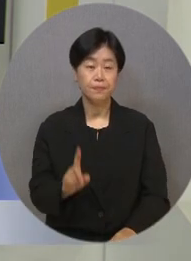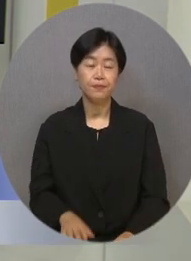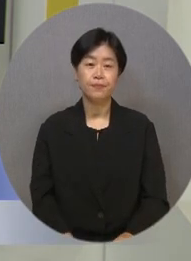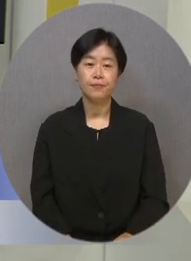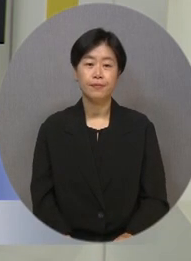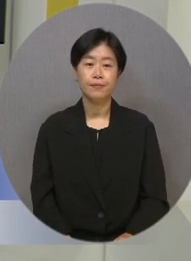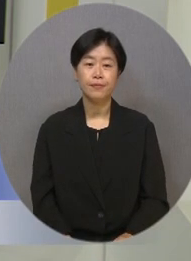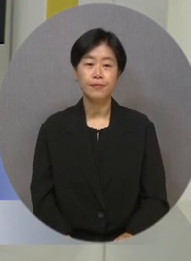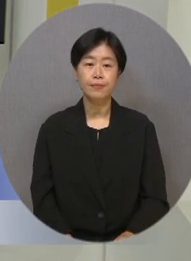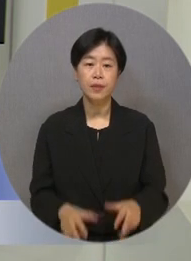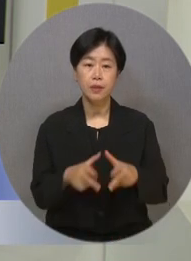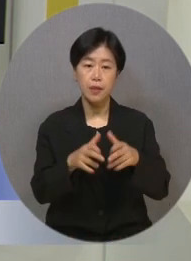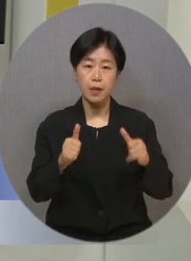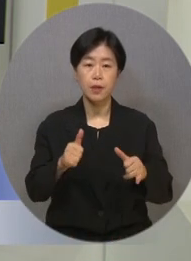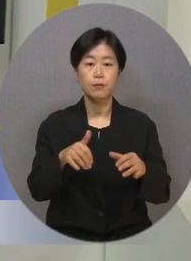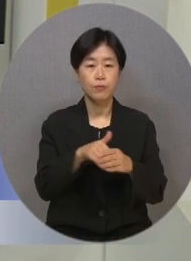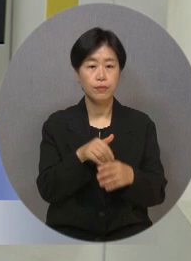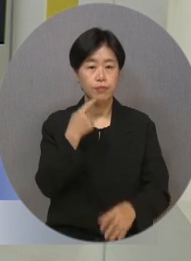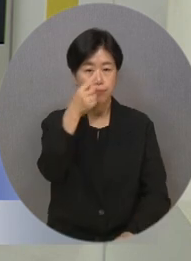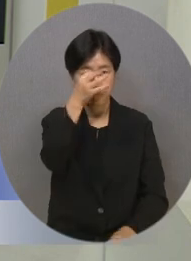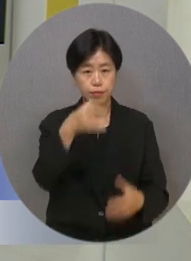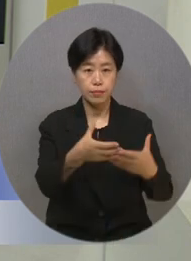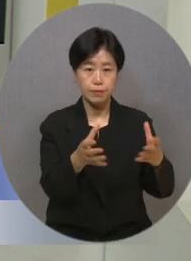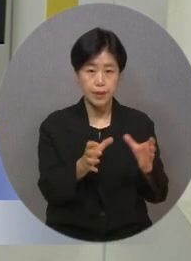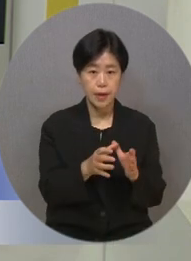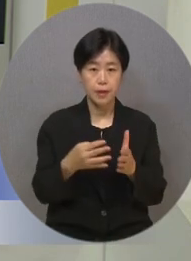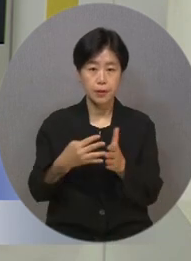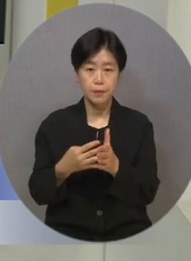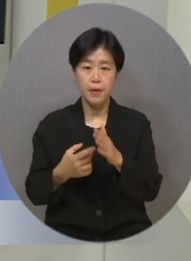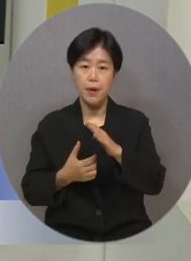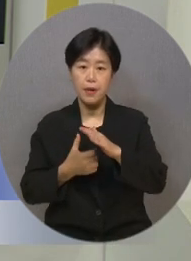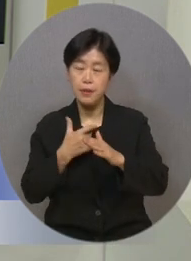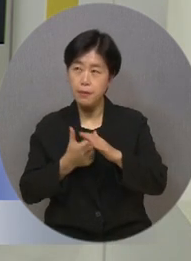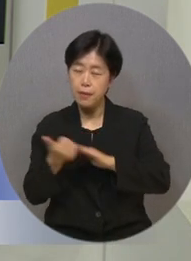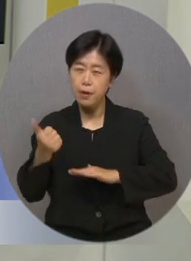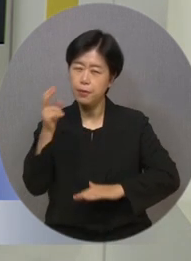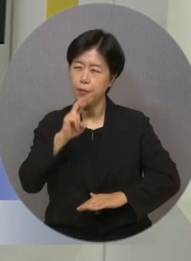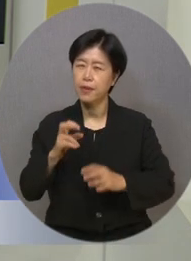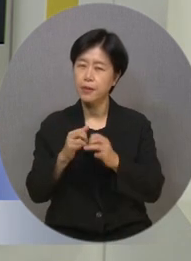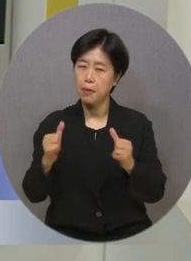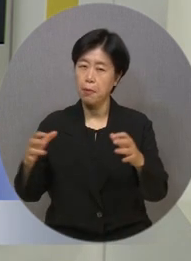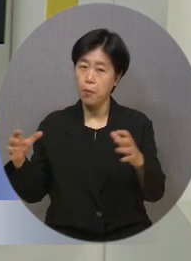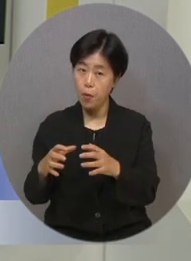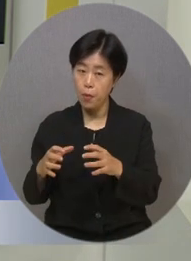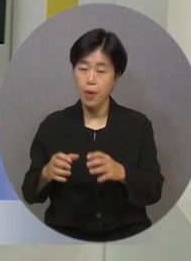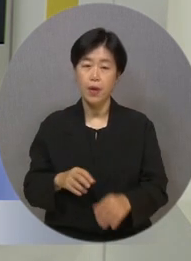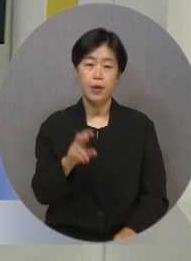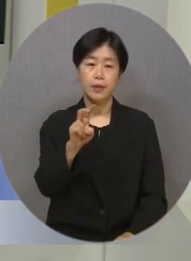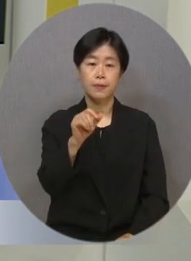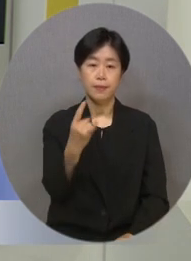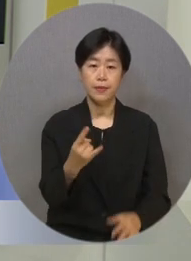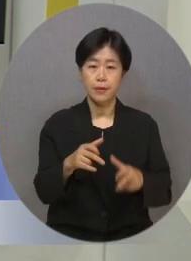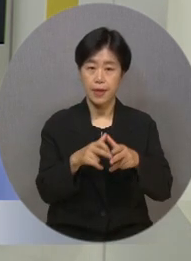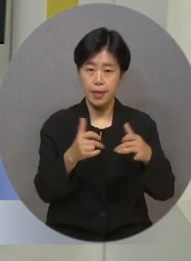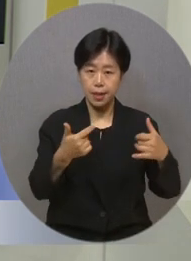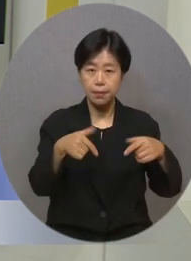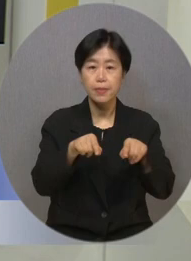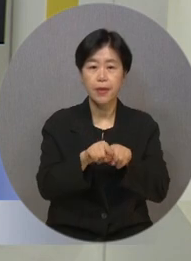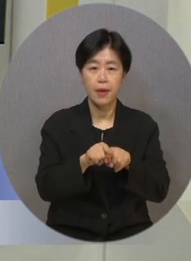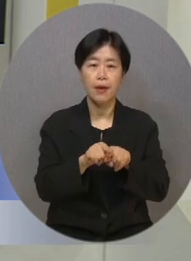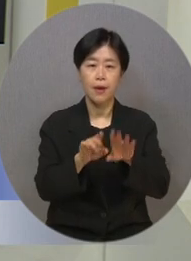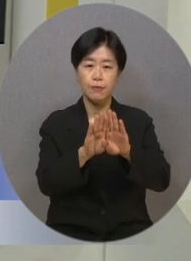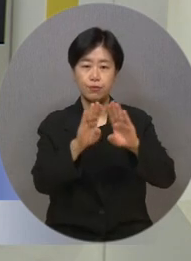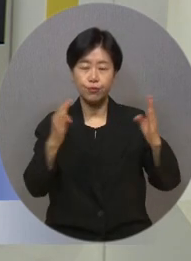기사입니다 장애인 문화 이술 단체 사단법인 희망을 노래하는 사람들이 제 20회 장애인과 함께하는 열린